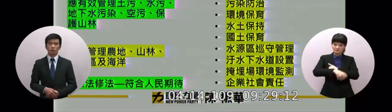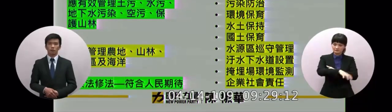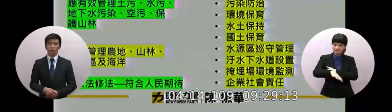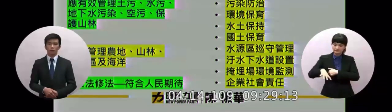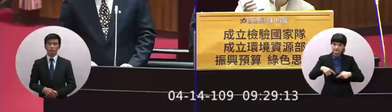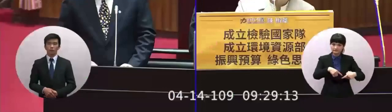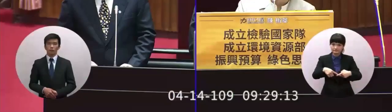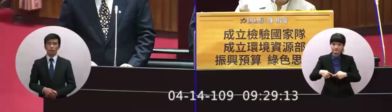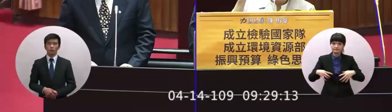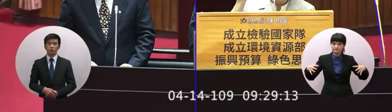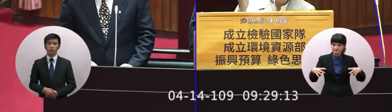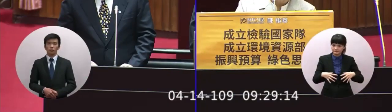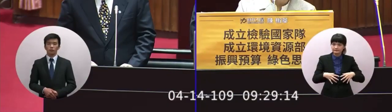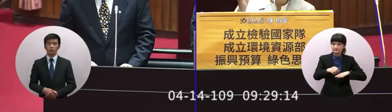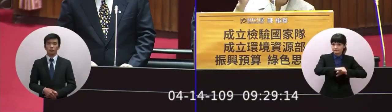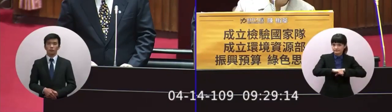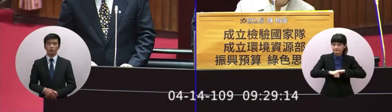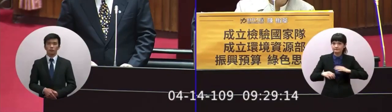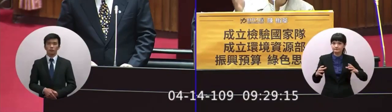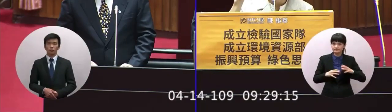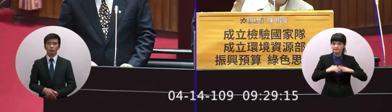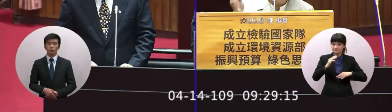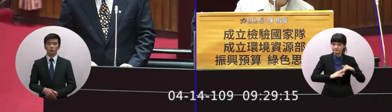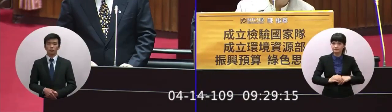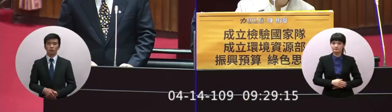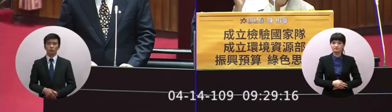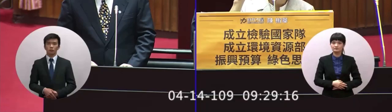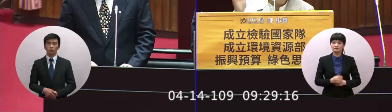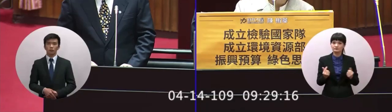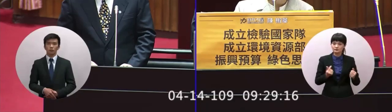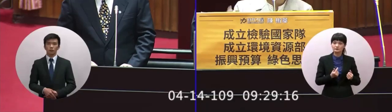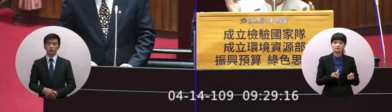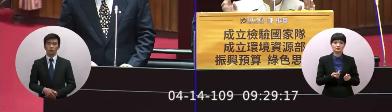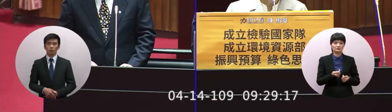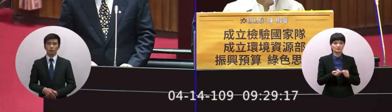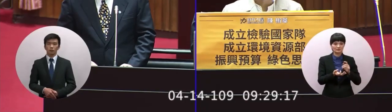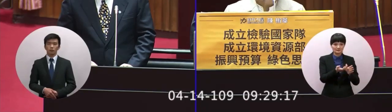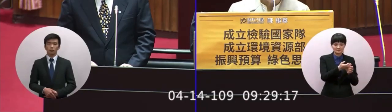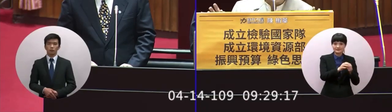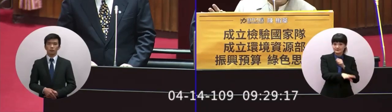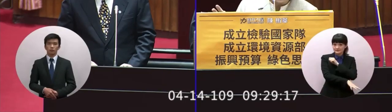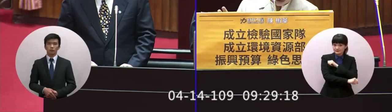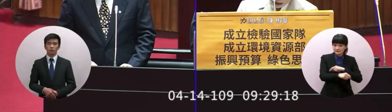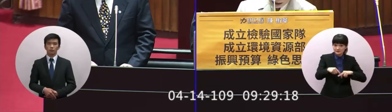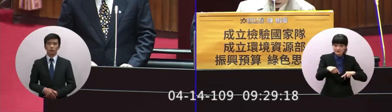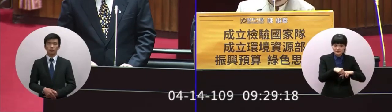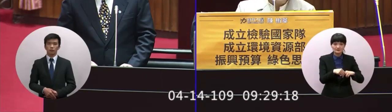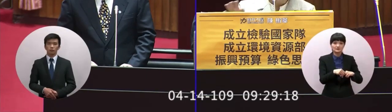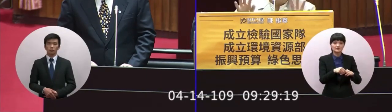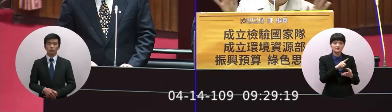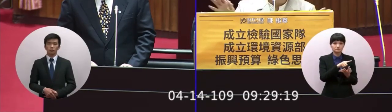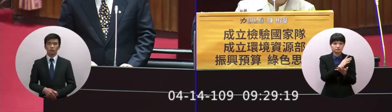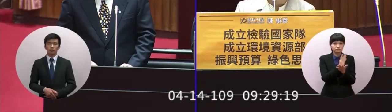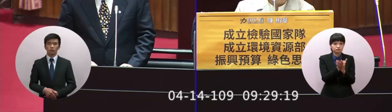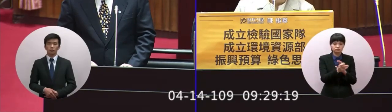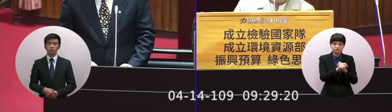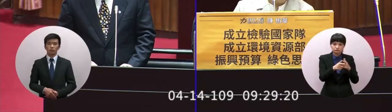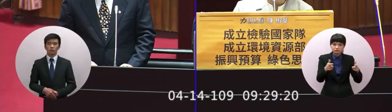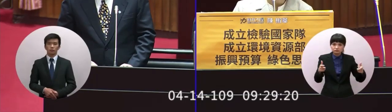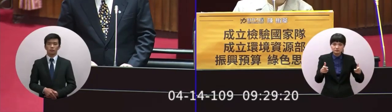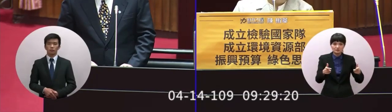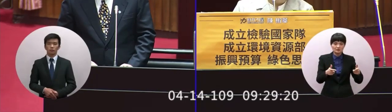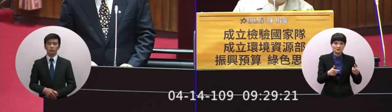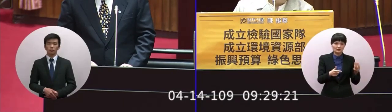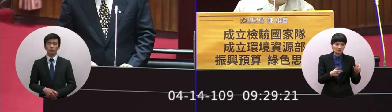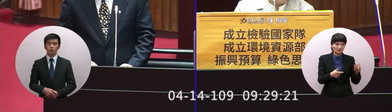也非常清楚，用少数的空污基金、水污基金、土壤地下水基金是没办法做好